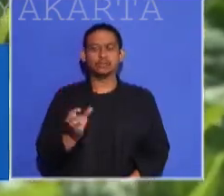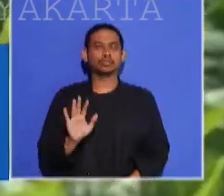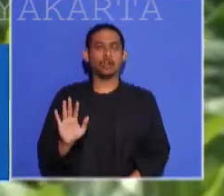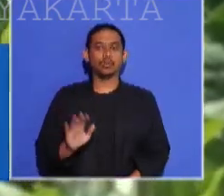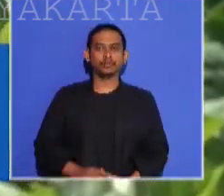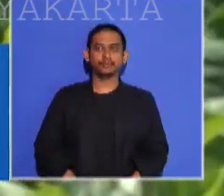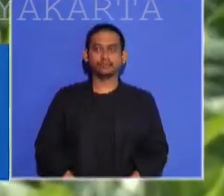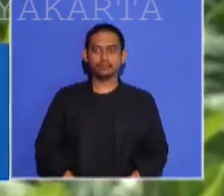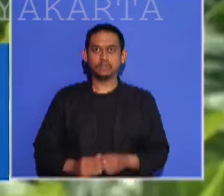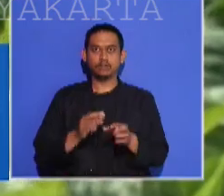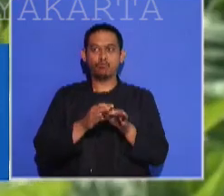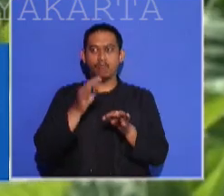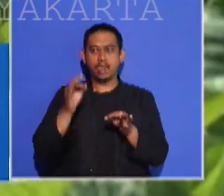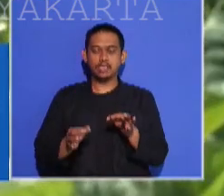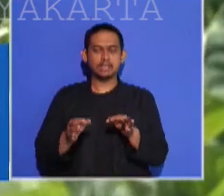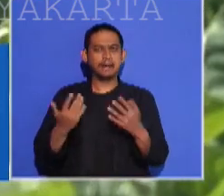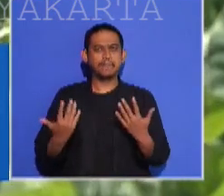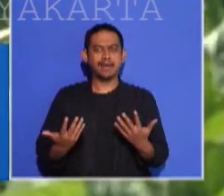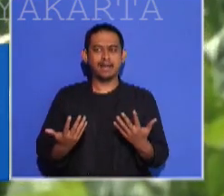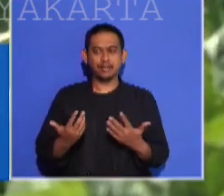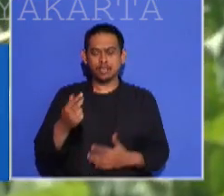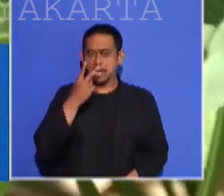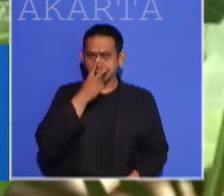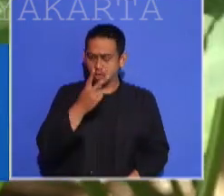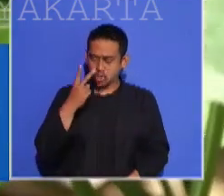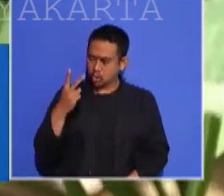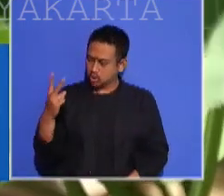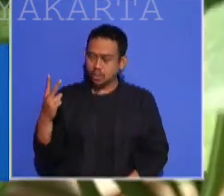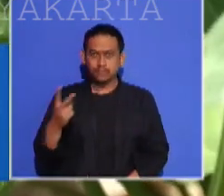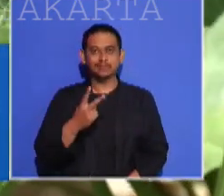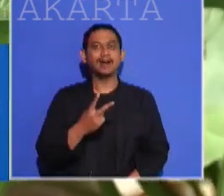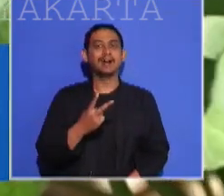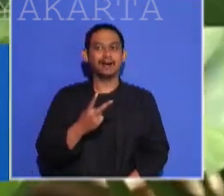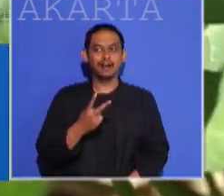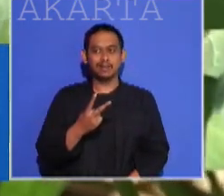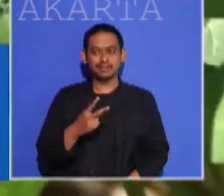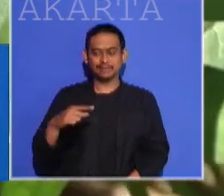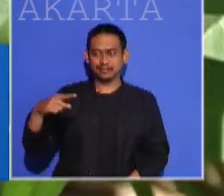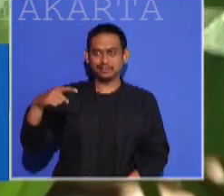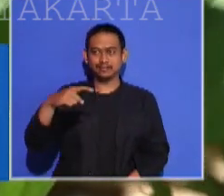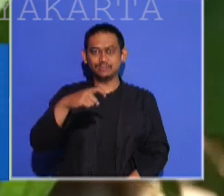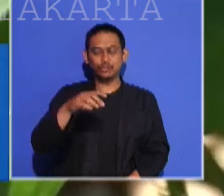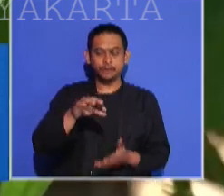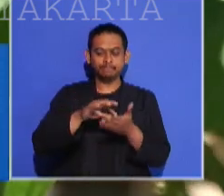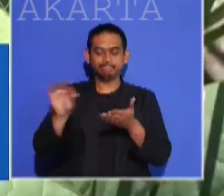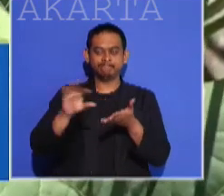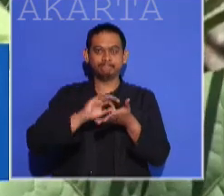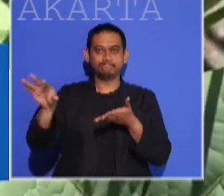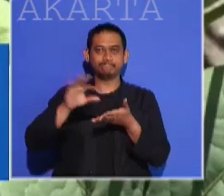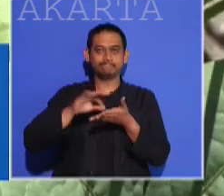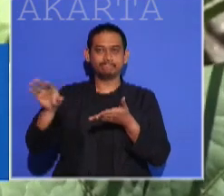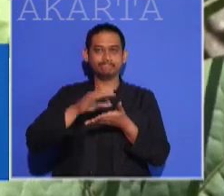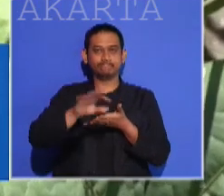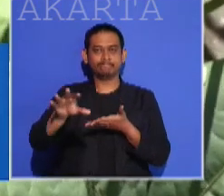bab menika piyambakipun kanthi ajek niti priksa taneman bayung gadhanipun kanthi mbucal uler ingkang nemplek wonten ing ron bayung.